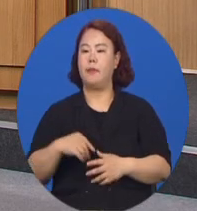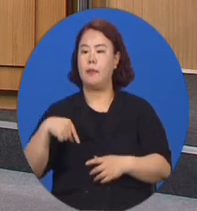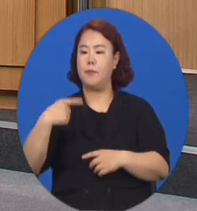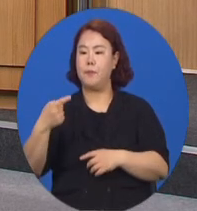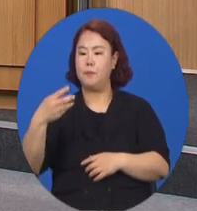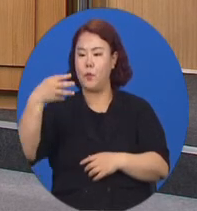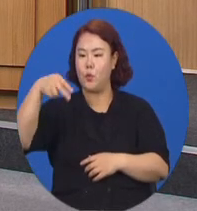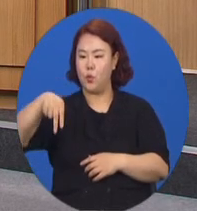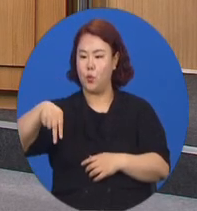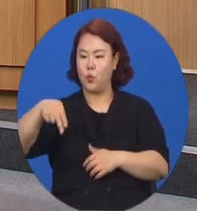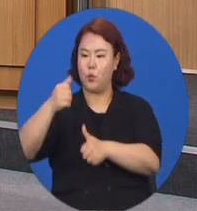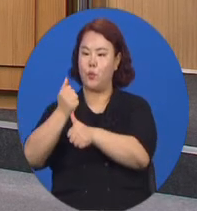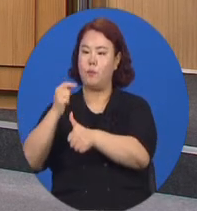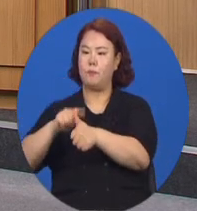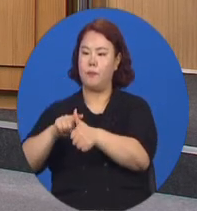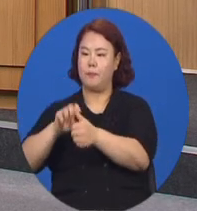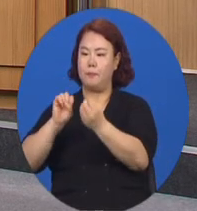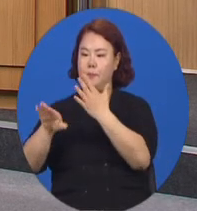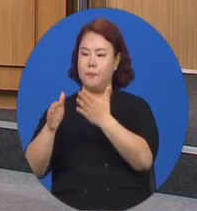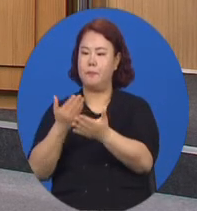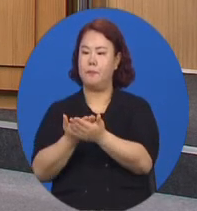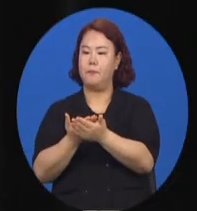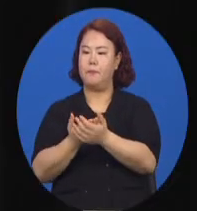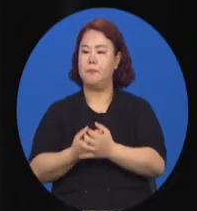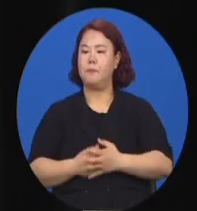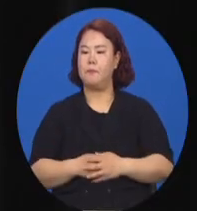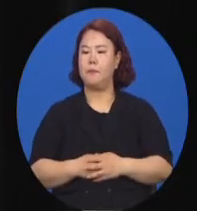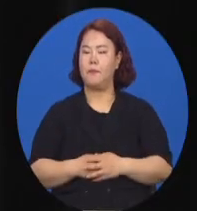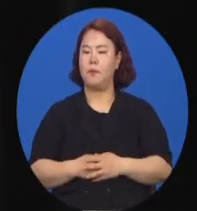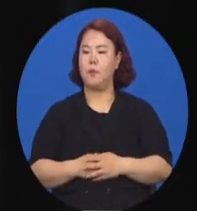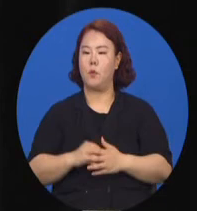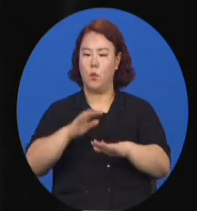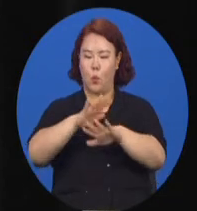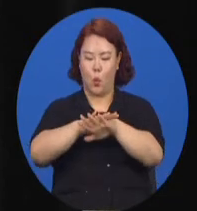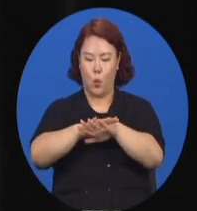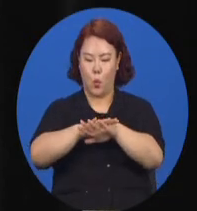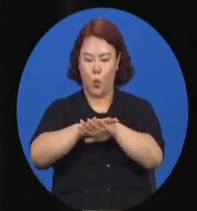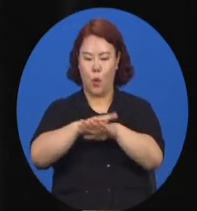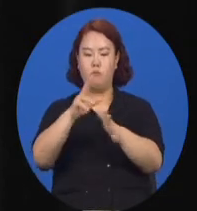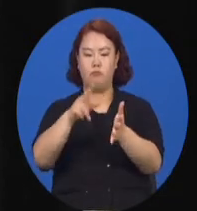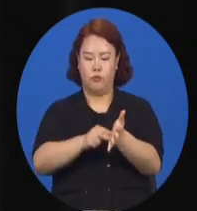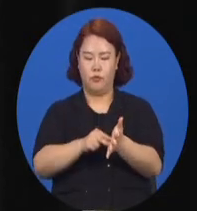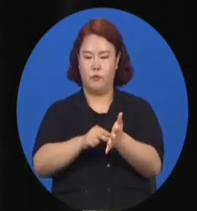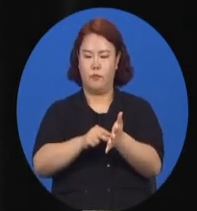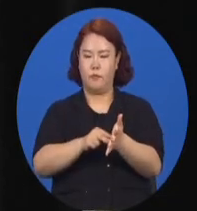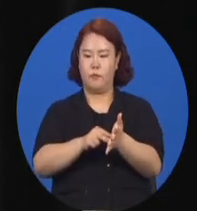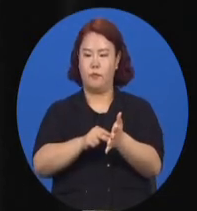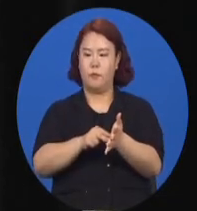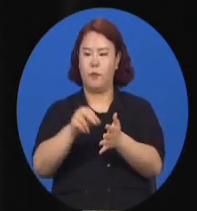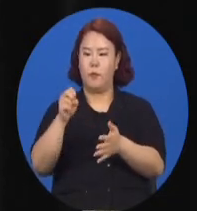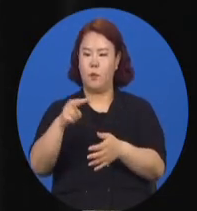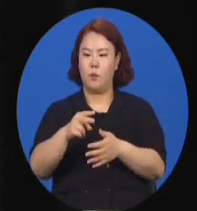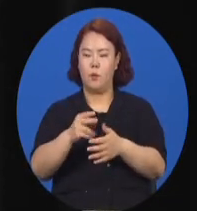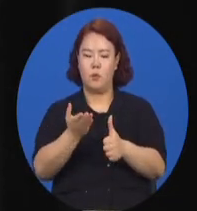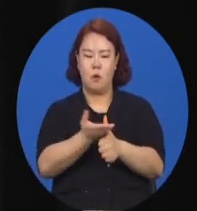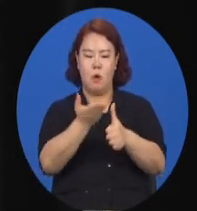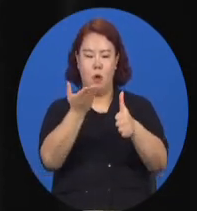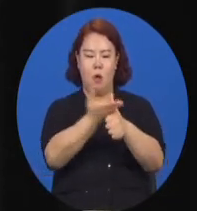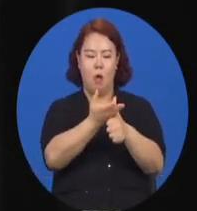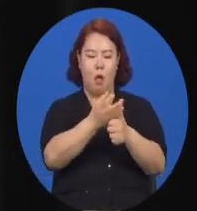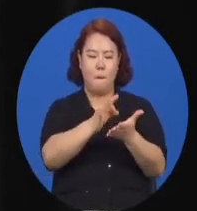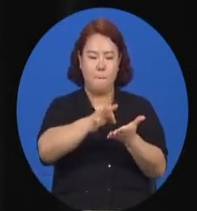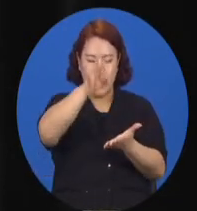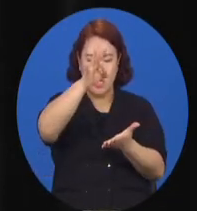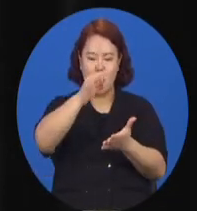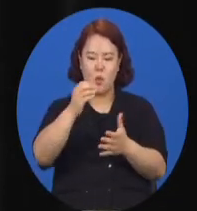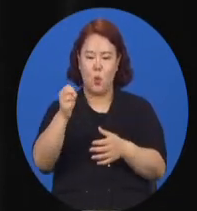류한우 후보께서 답변해 주실까요? 예, 우리 농촌의 문제, 이 재배 과정에서의 고비용, 또